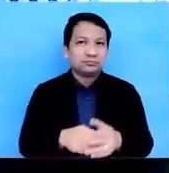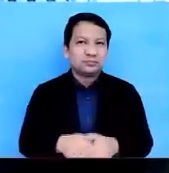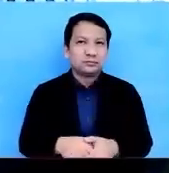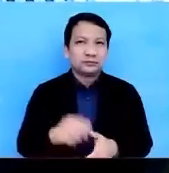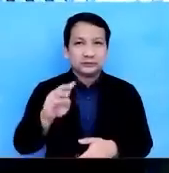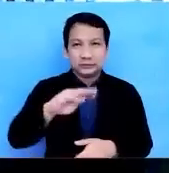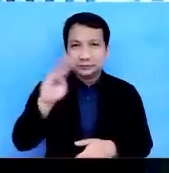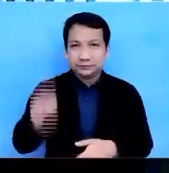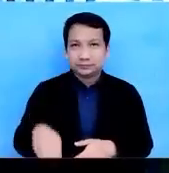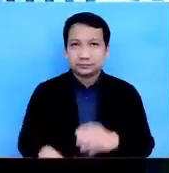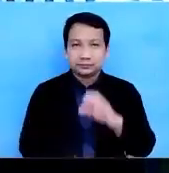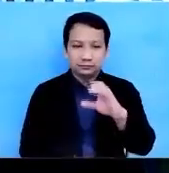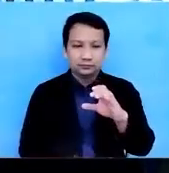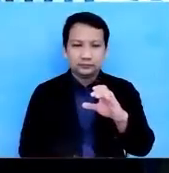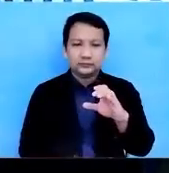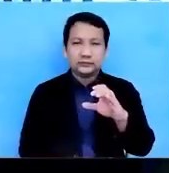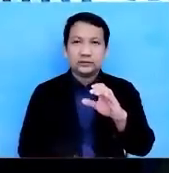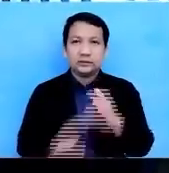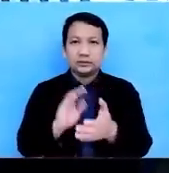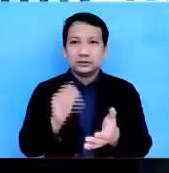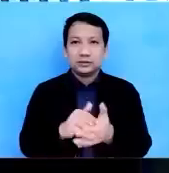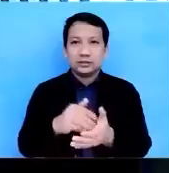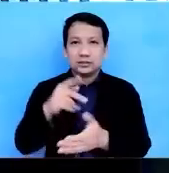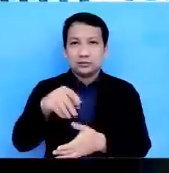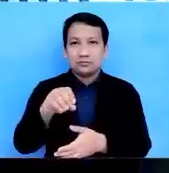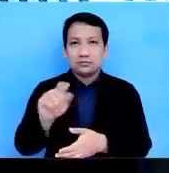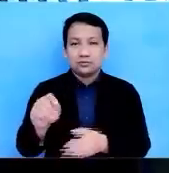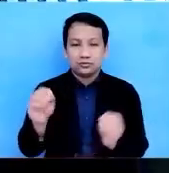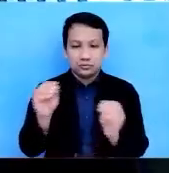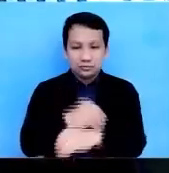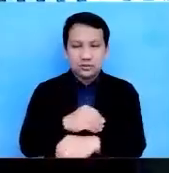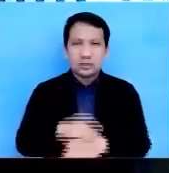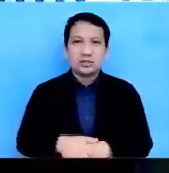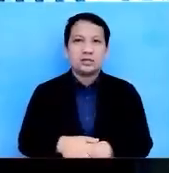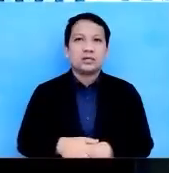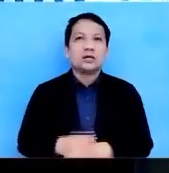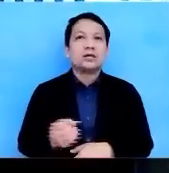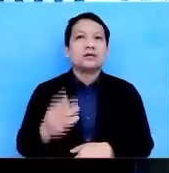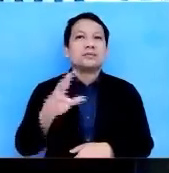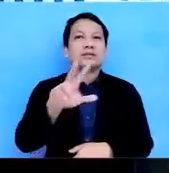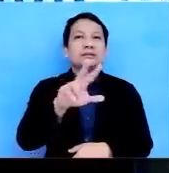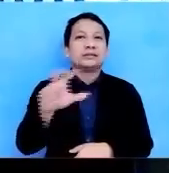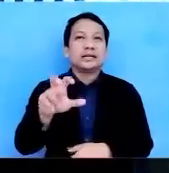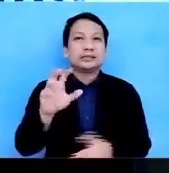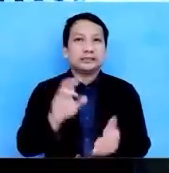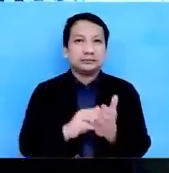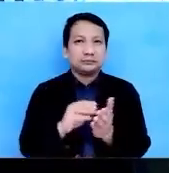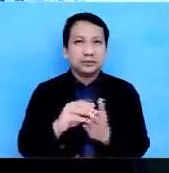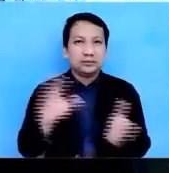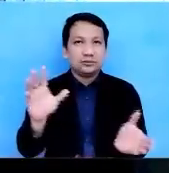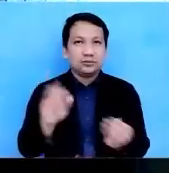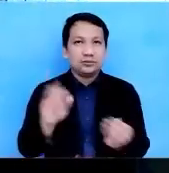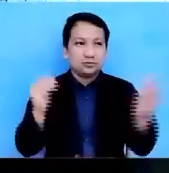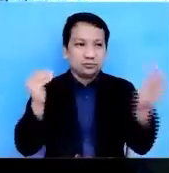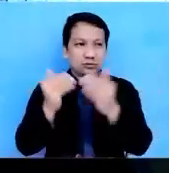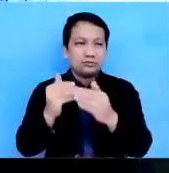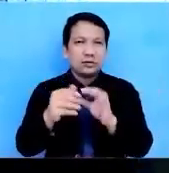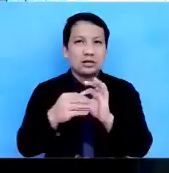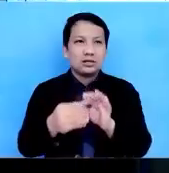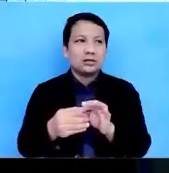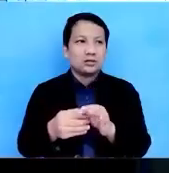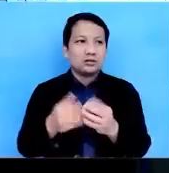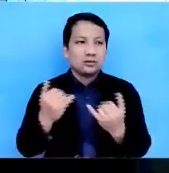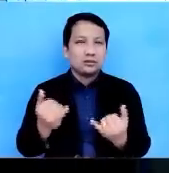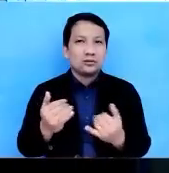Manila Central Post at Office. Umabot po ng 300 million ang overall reach niyan. Habang sa mga oras na